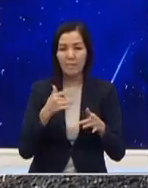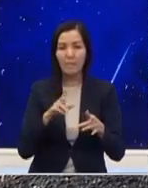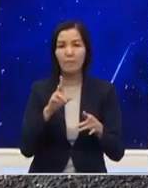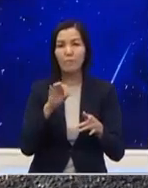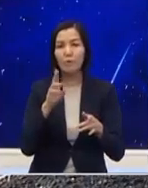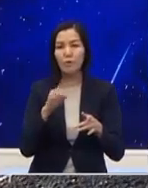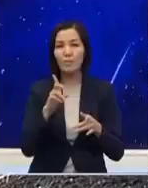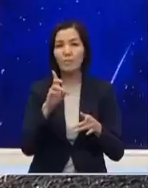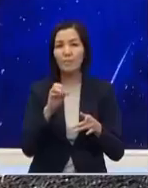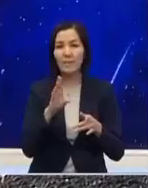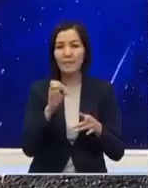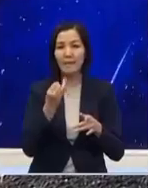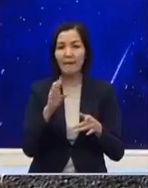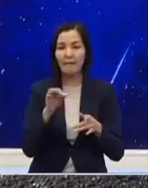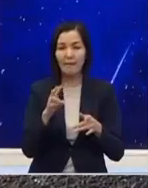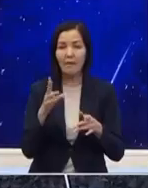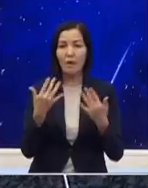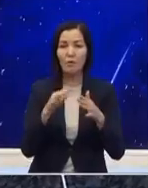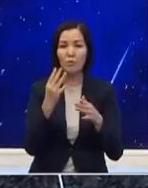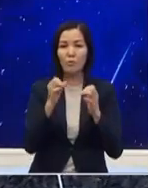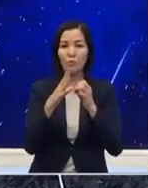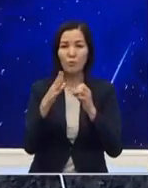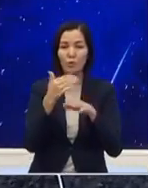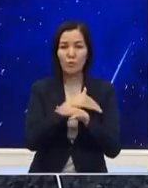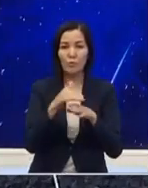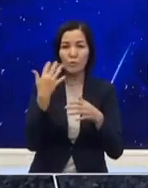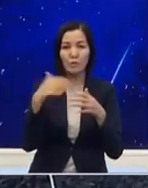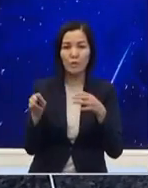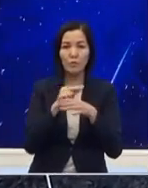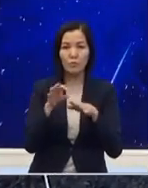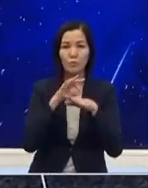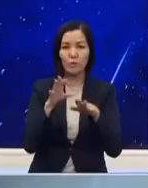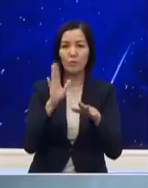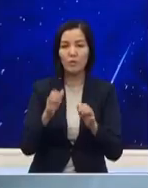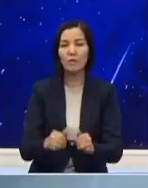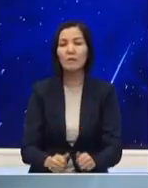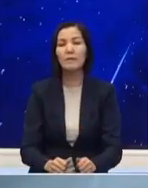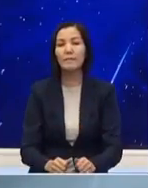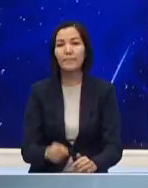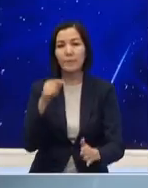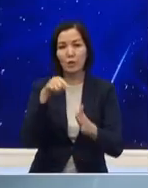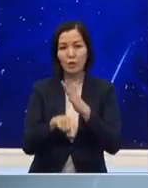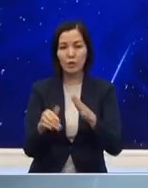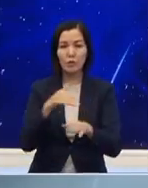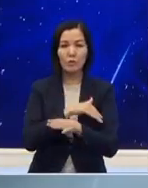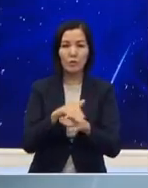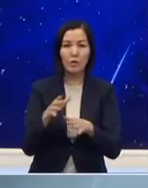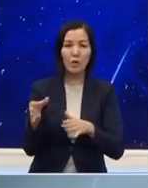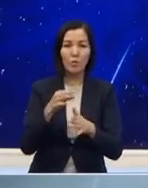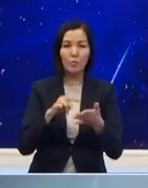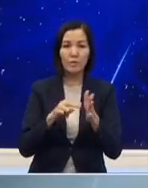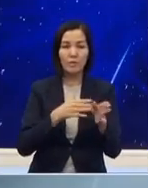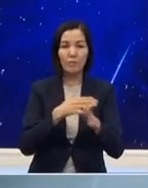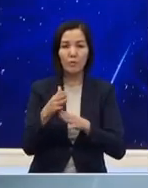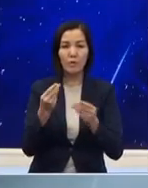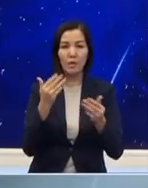ауылдары. Сондай-ақ аталған бағдарлама аясында 14 ауылдың көшесі орташа жөндеуден өтпек. Мынау ішкі жолдарға да облыстан бөлінген тағы да